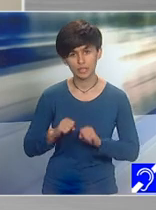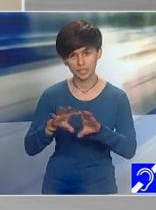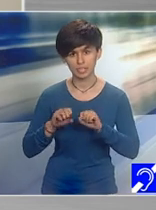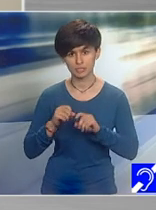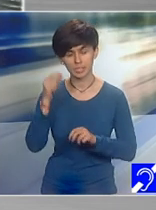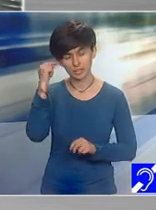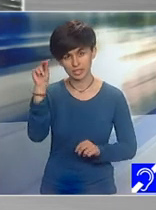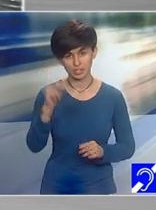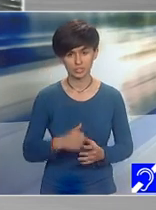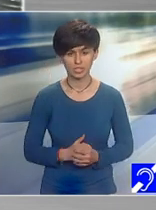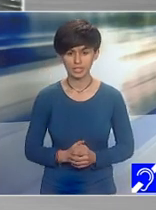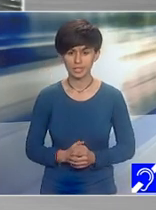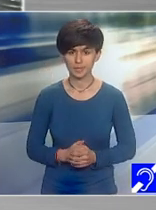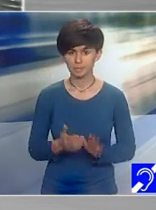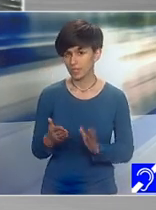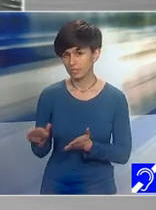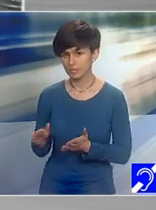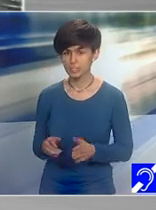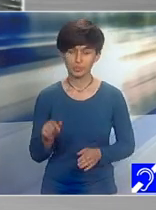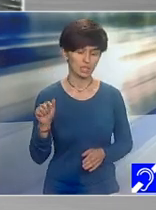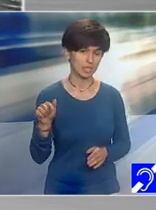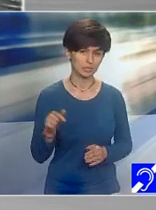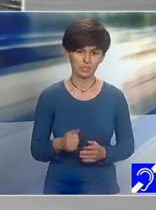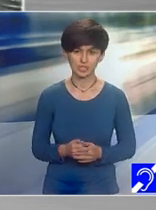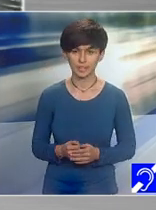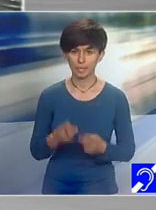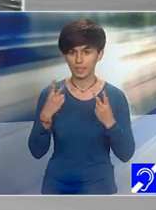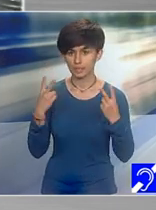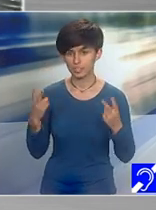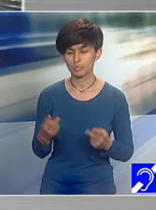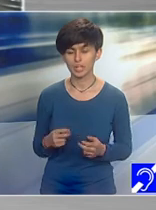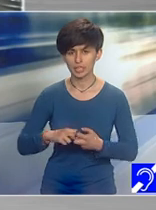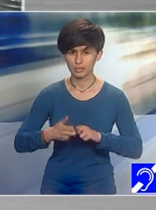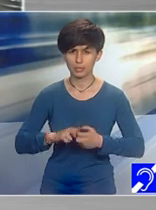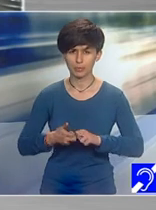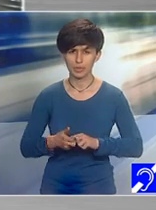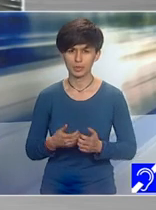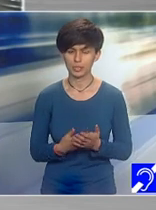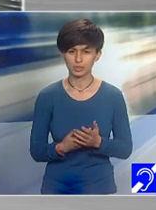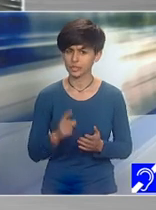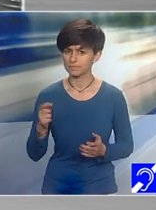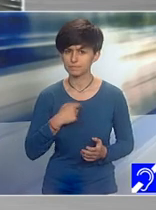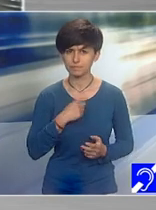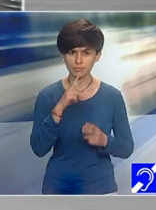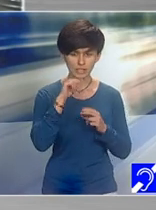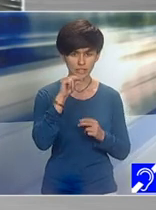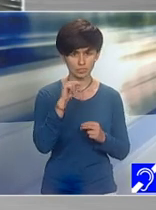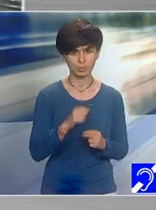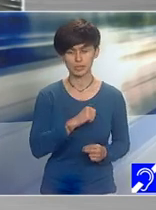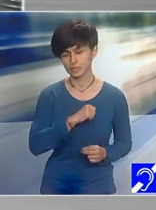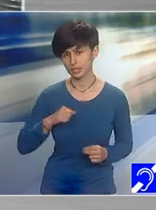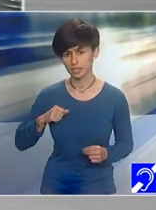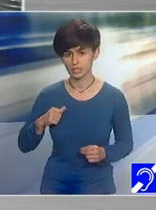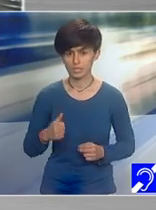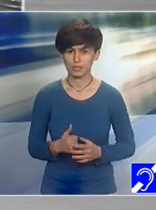domnule Bruno Roșnavski, încep din nou de la dumneavoastră. Principalele probleme, să spunem, pentru că evident nu putem vorbi de una singură, pe care dumneavoastră